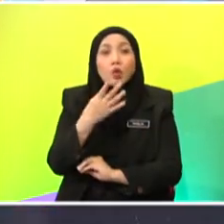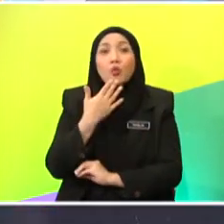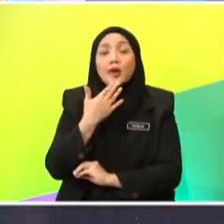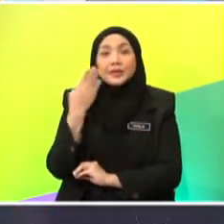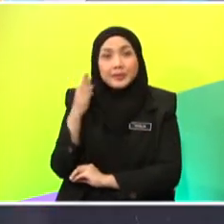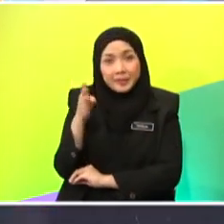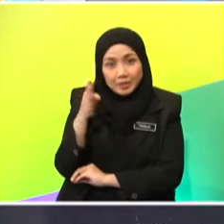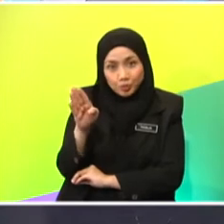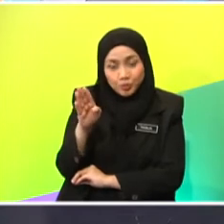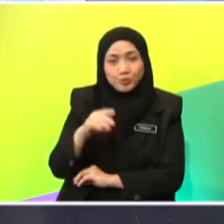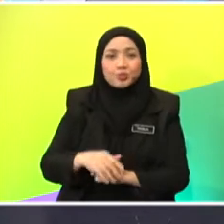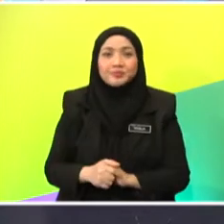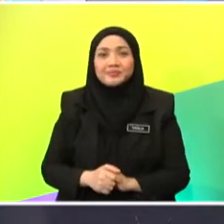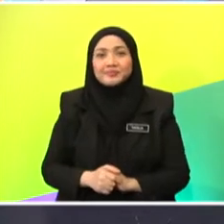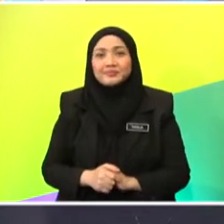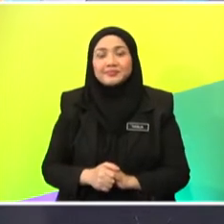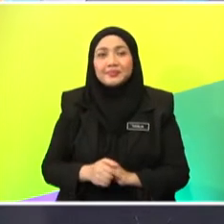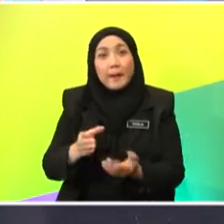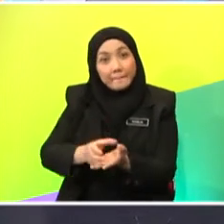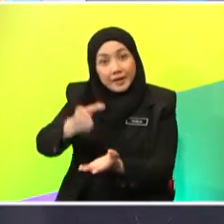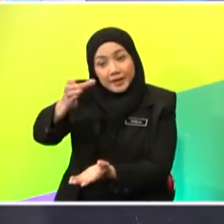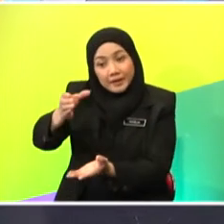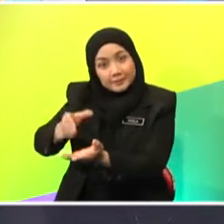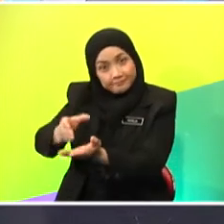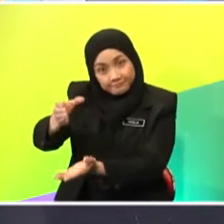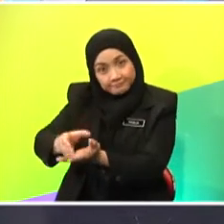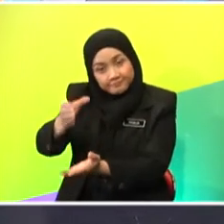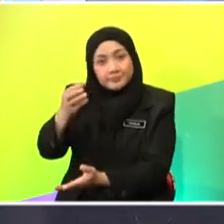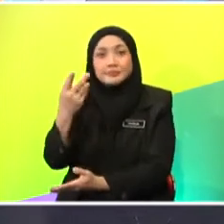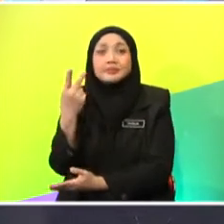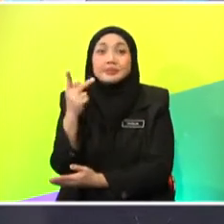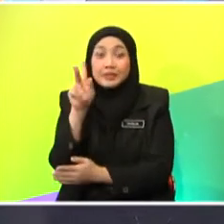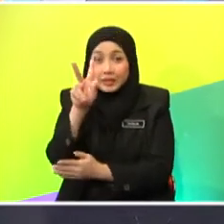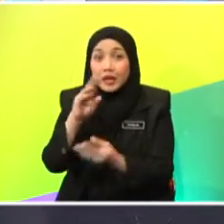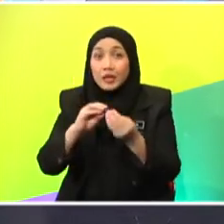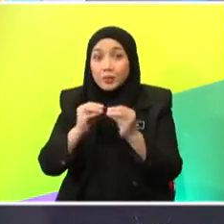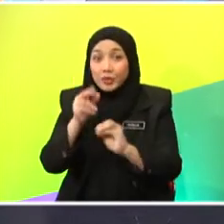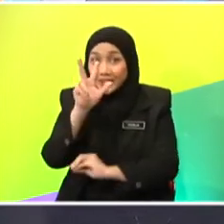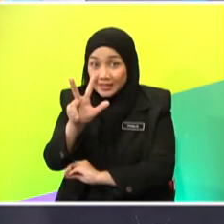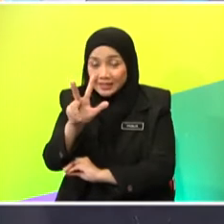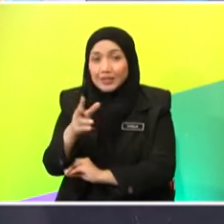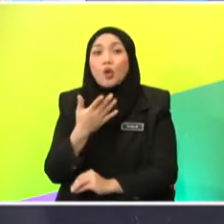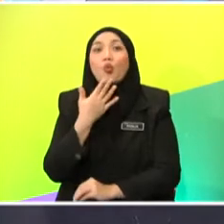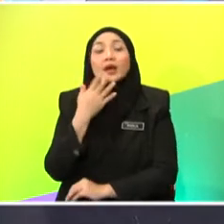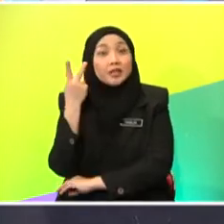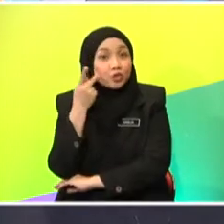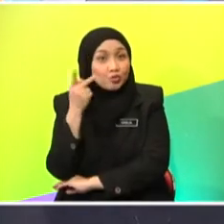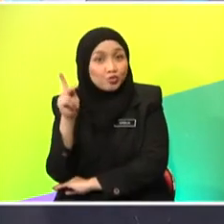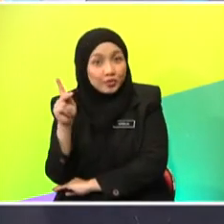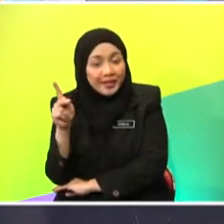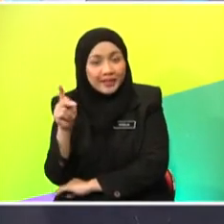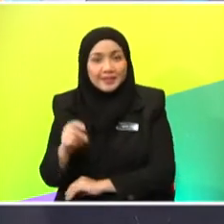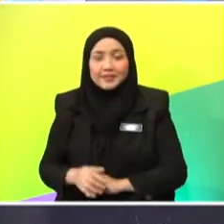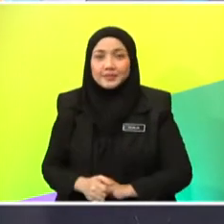balla yang tiga Sigmund Ledakkan dengan warna kuning Oke gede tengok